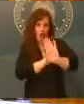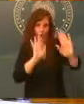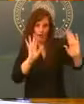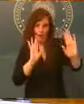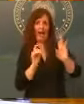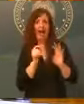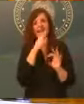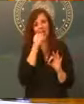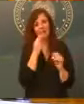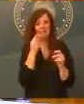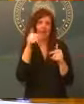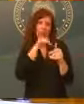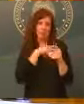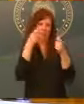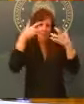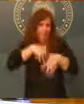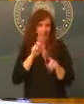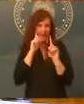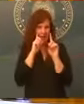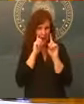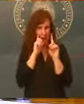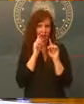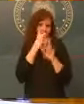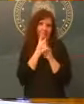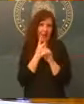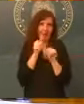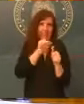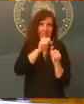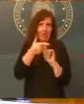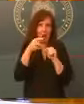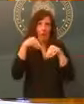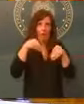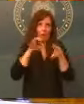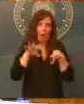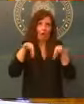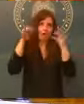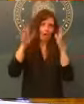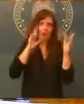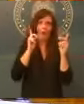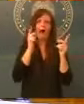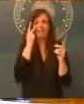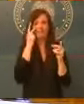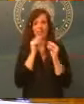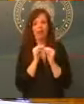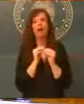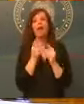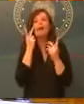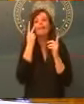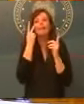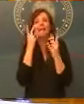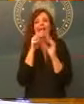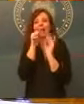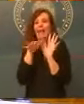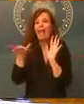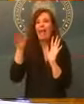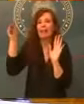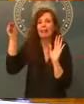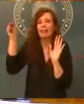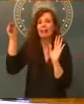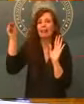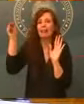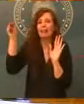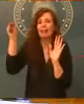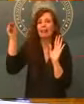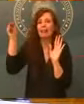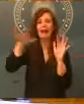numero inferiore saranno gli enti locali insieme al Ministero degli Interni a stabilire se